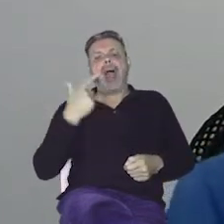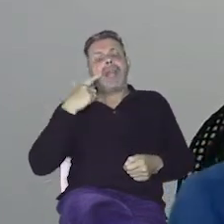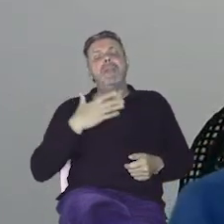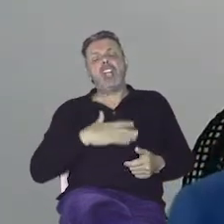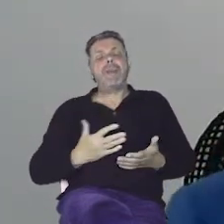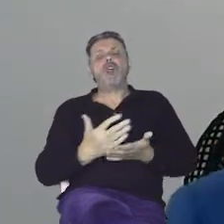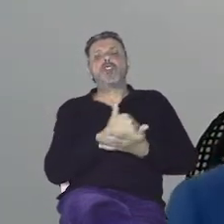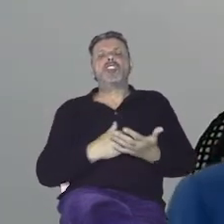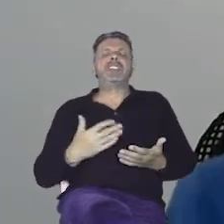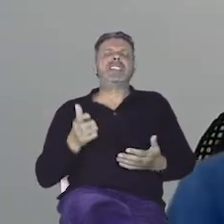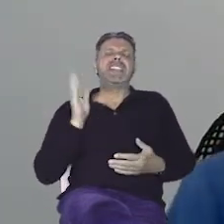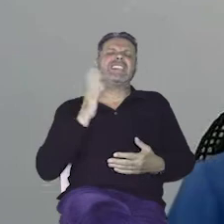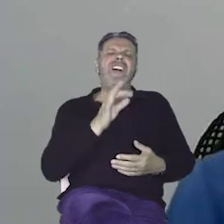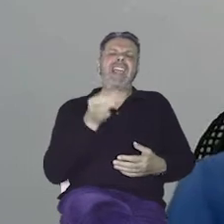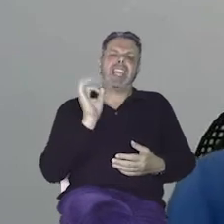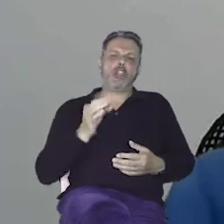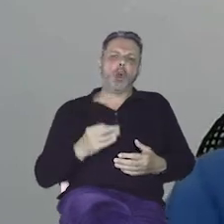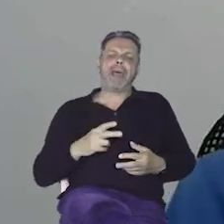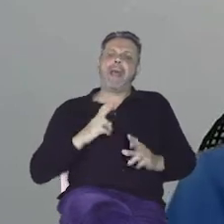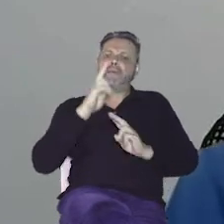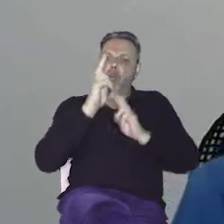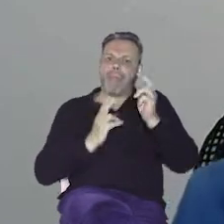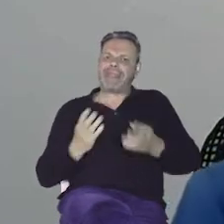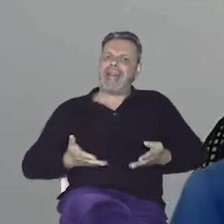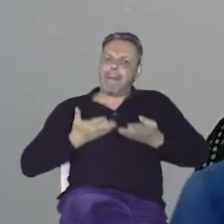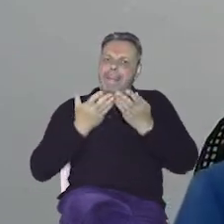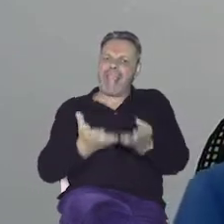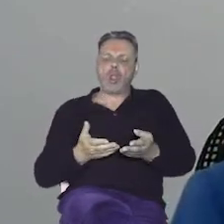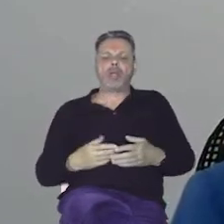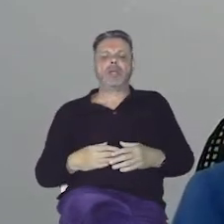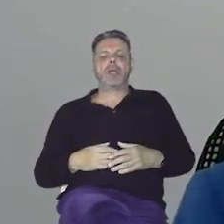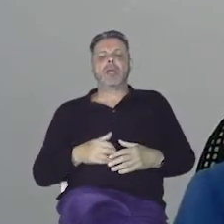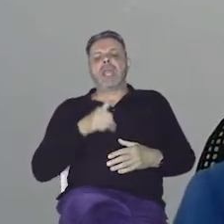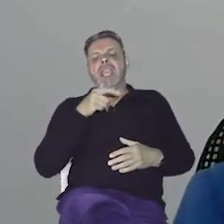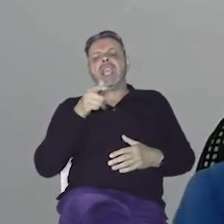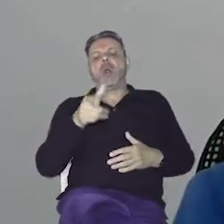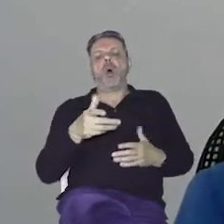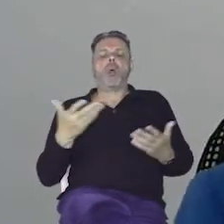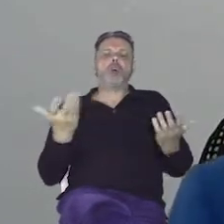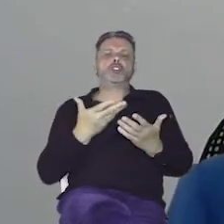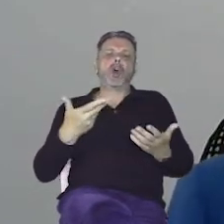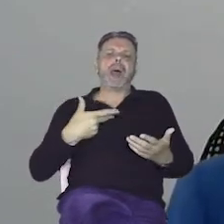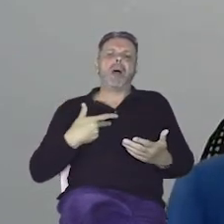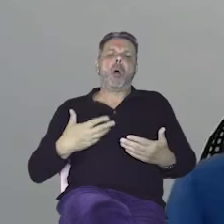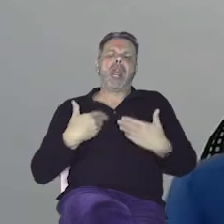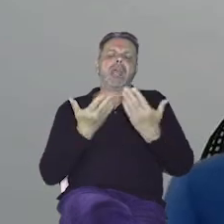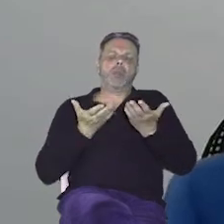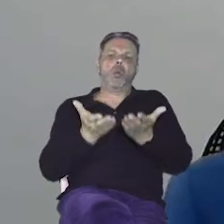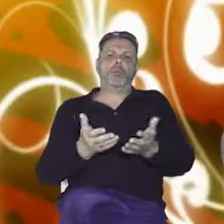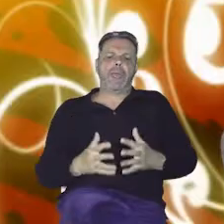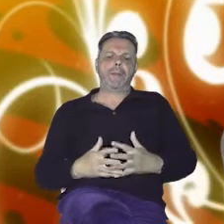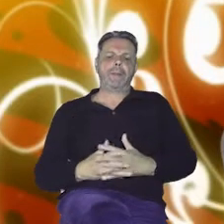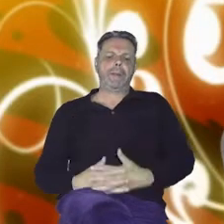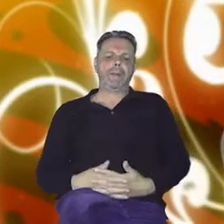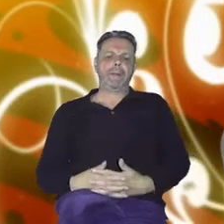svaki dobar, reći ću, i komentar i prijedlog i ono što nam one mogu. Da, eto, htjela bih vam sa